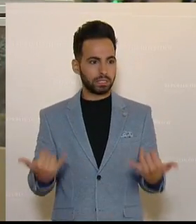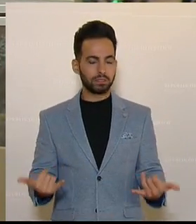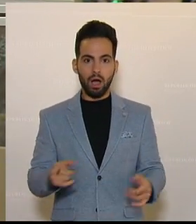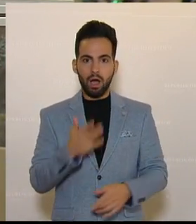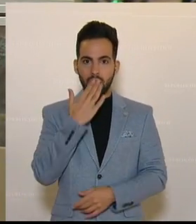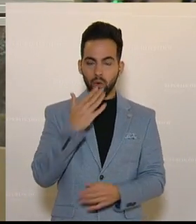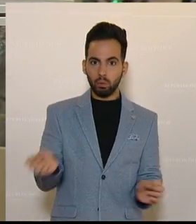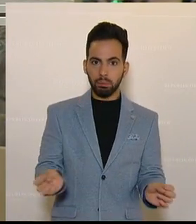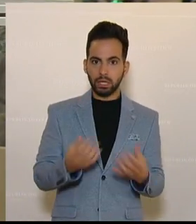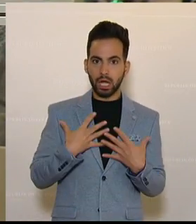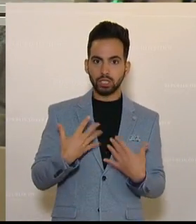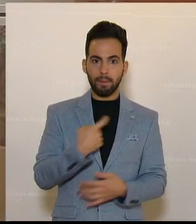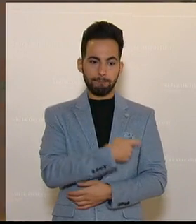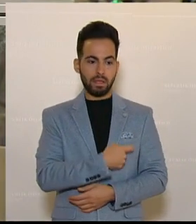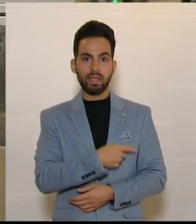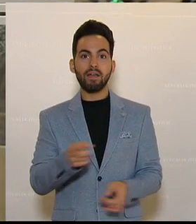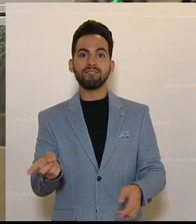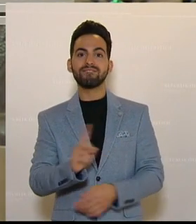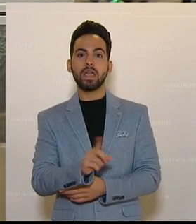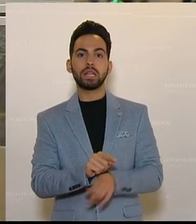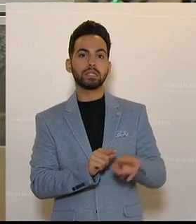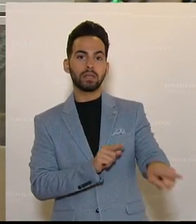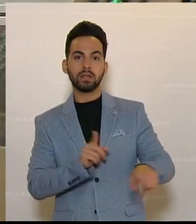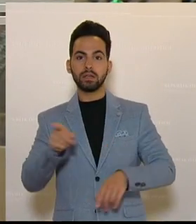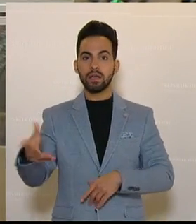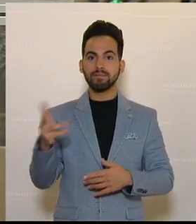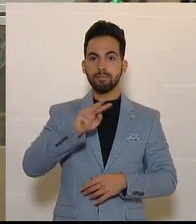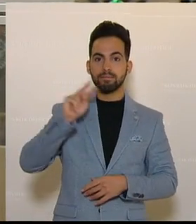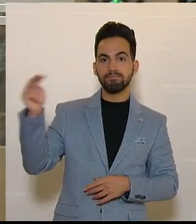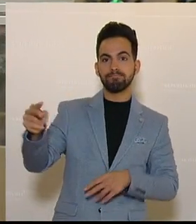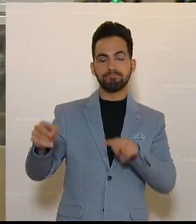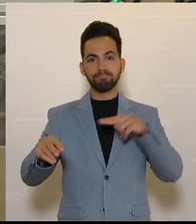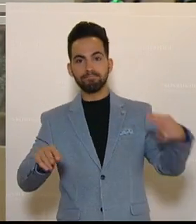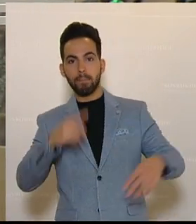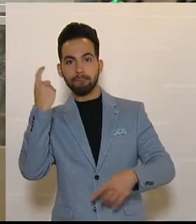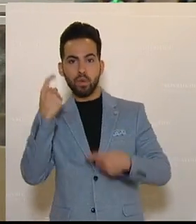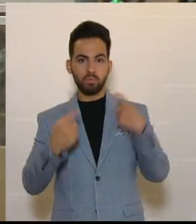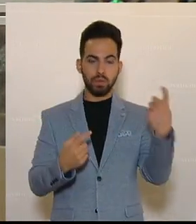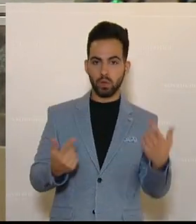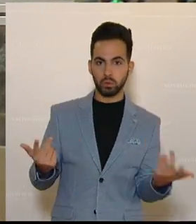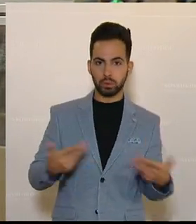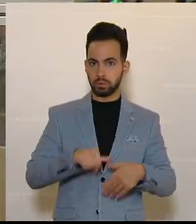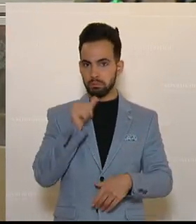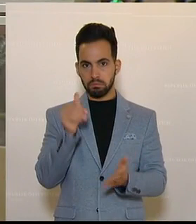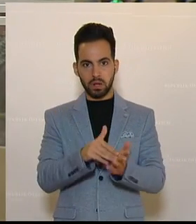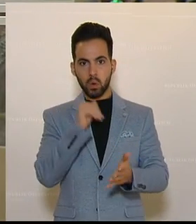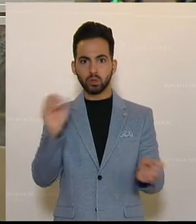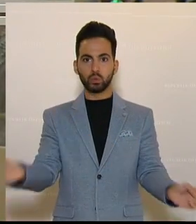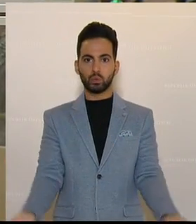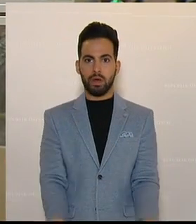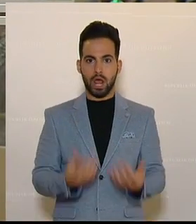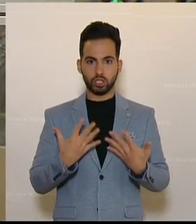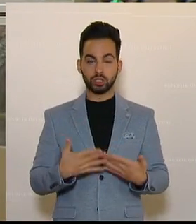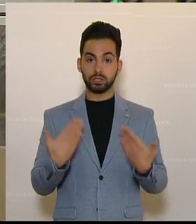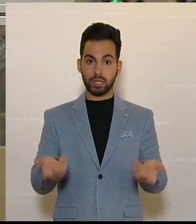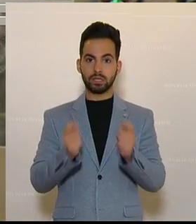sein kann, welche der Fraktionen welches Ansinnen hat in dieser Frage. Und dass auch niemand überrascht sein kann, dass